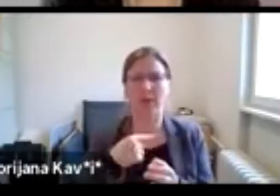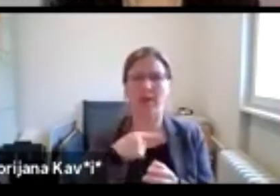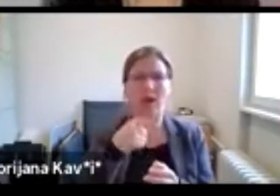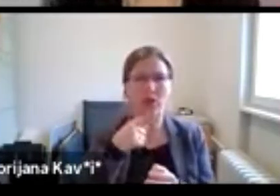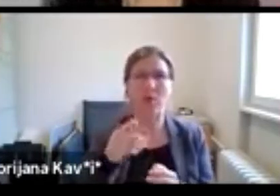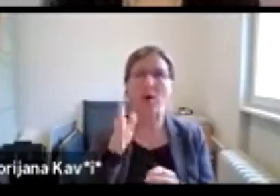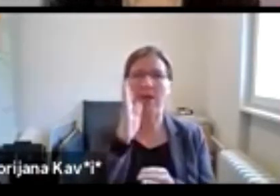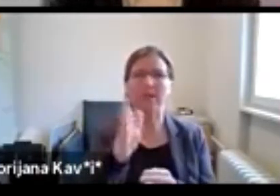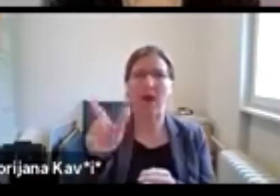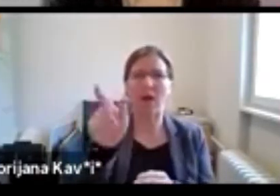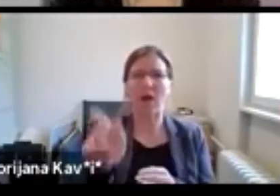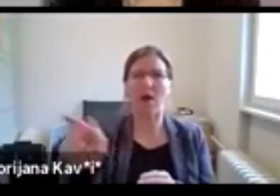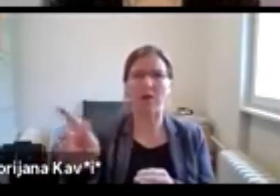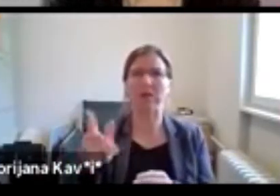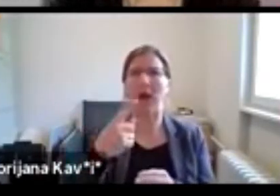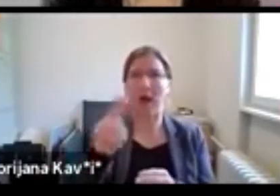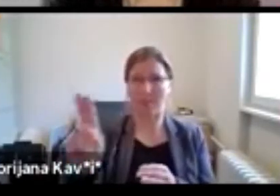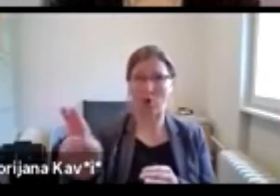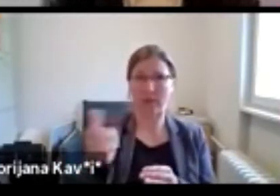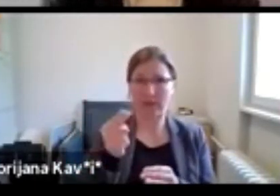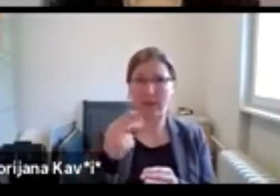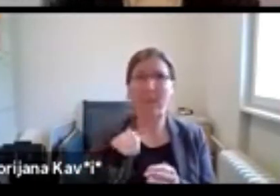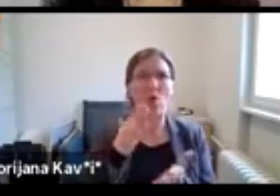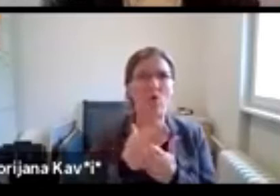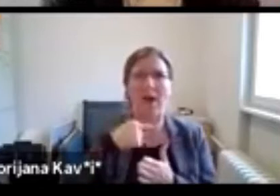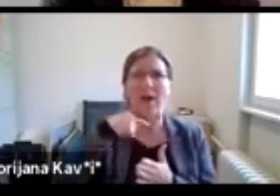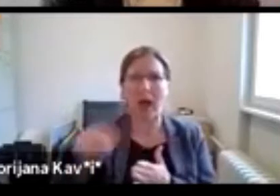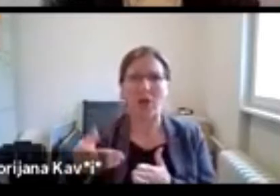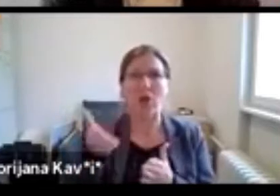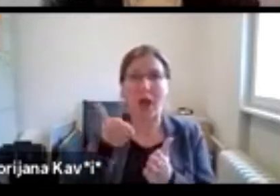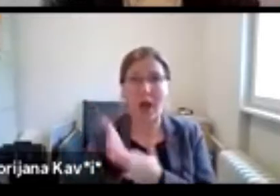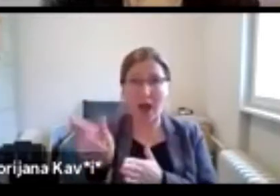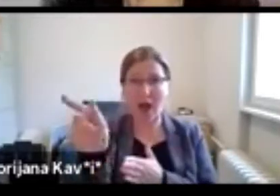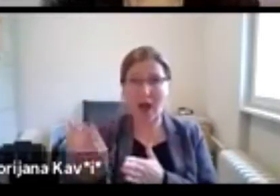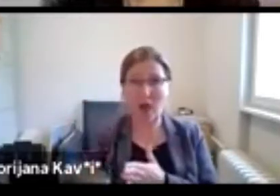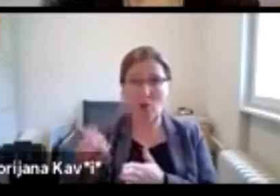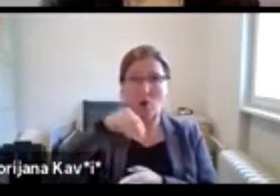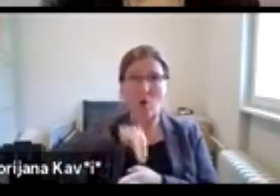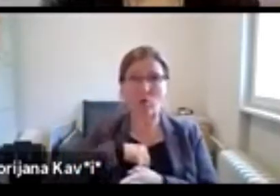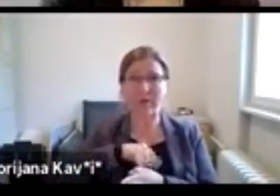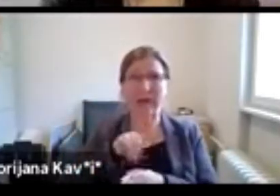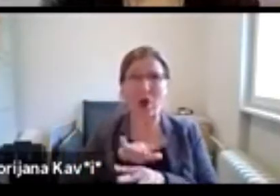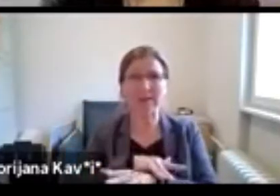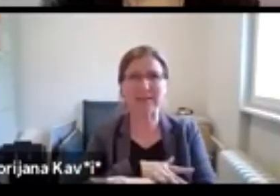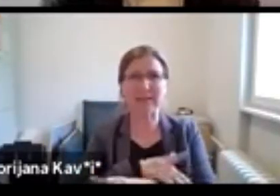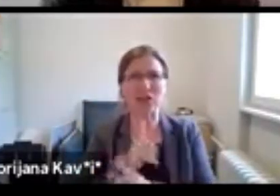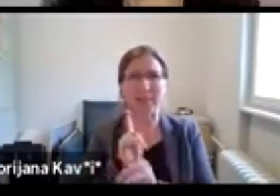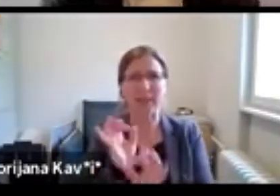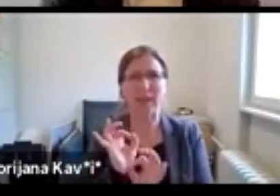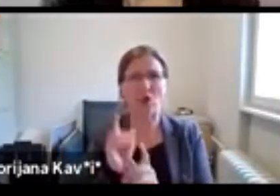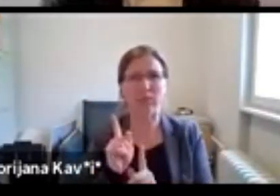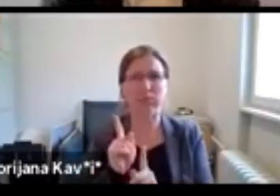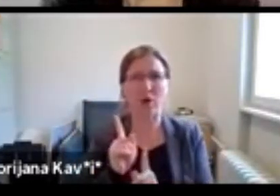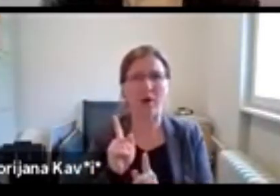obradu, da ukoliko se ne osjeća dobro ili ukoliko se ne osjeća sigurno da bi došla i prisustvovala,